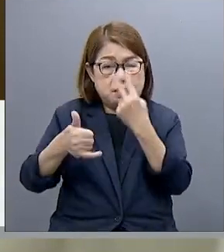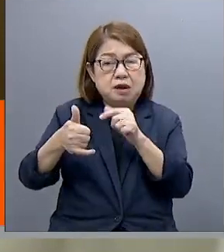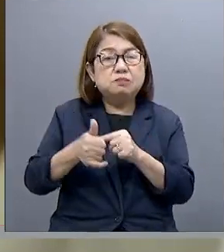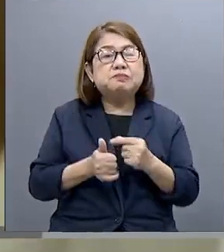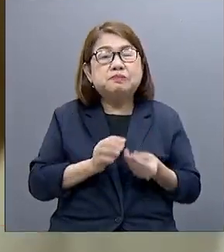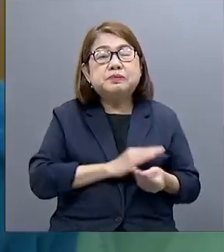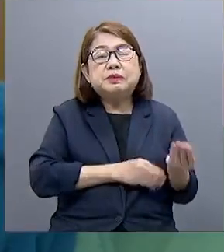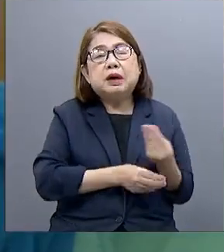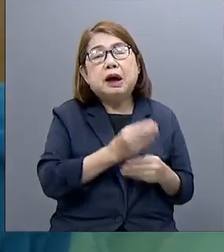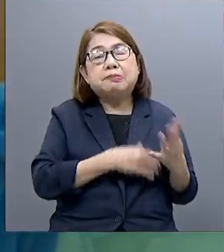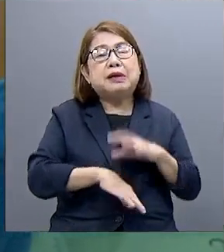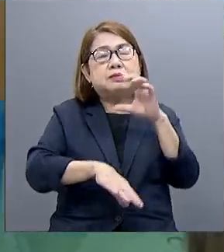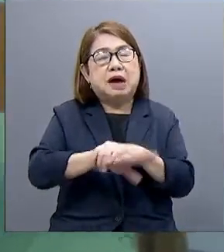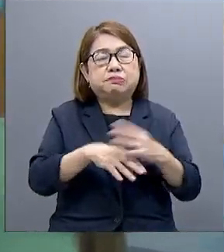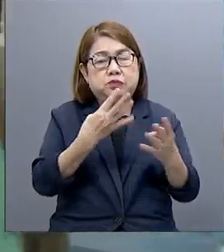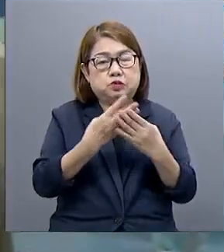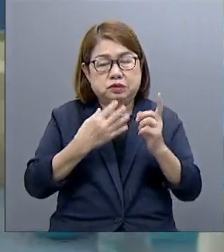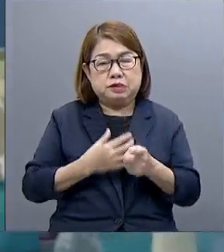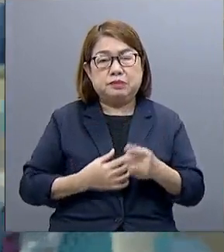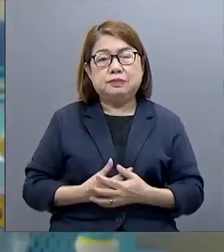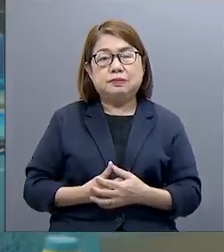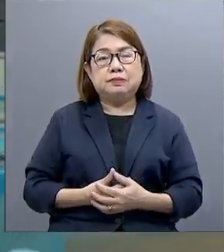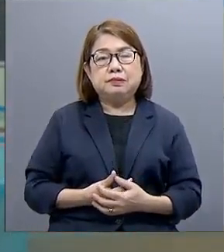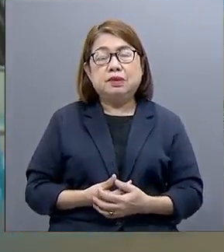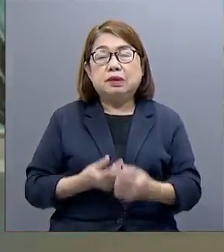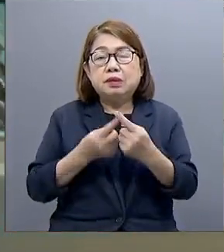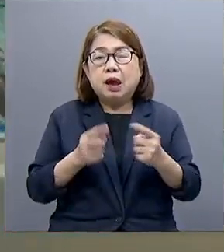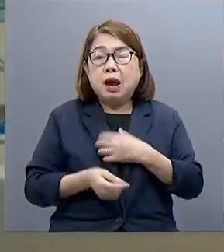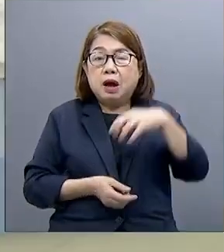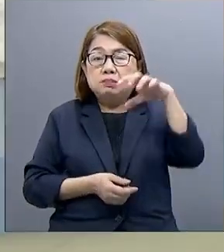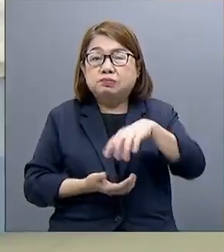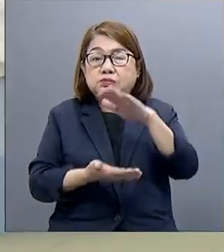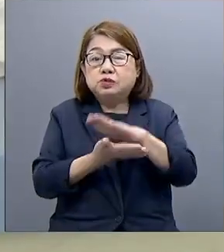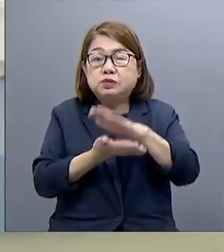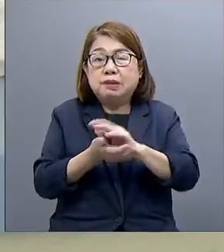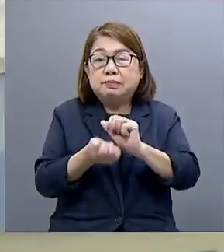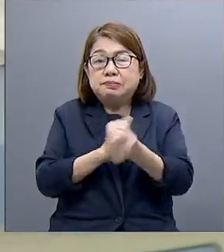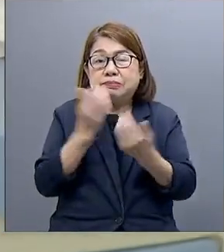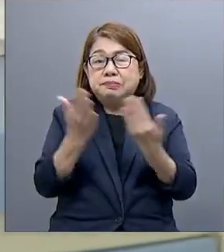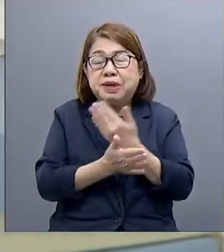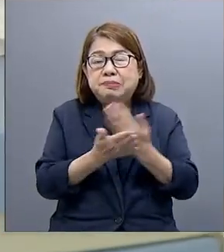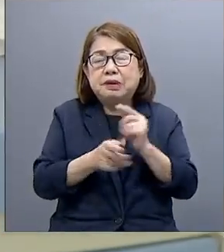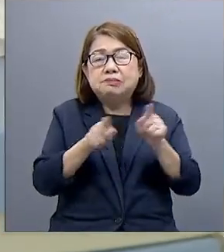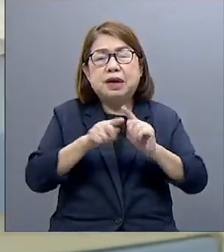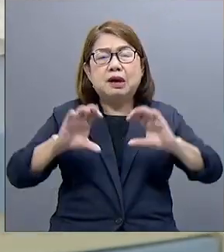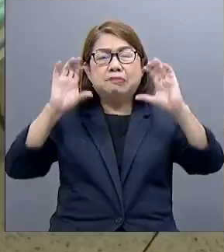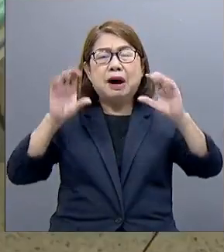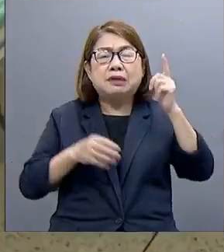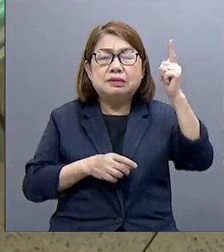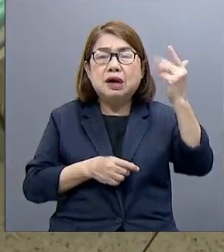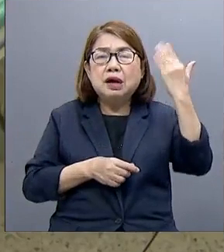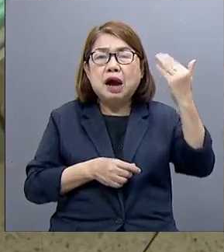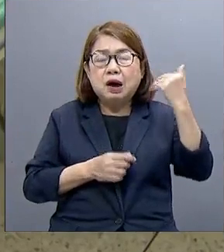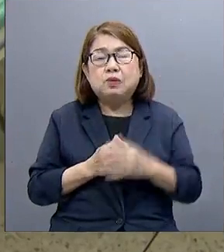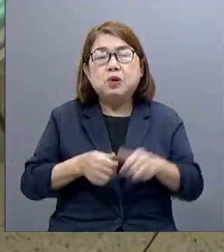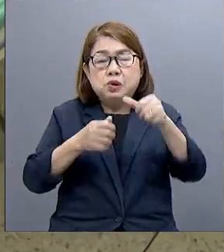ขายยังไงก็ต้องเข้าคุกนะคะส่วนจะใช้โรงเรียนวิวัฒพลเมืองเหมือนกับสมัยรัฐบาลทักษิณชินวัตรที่